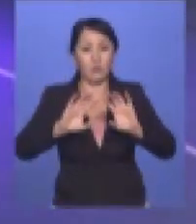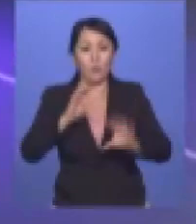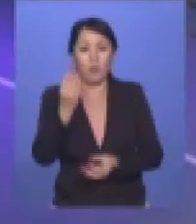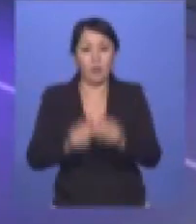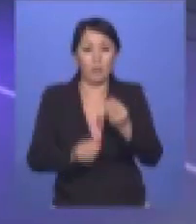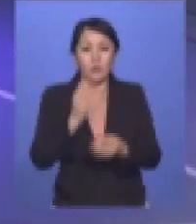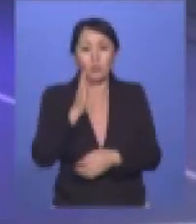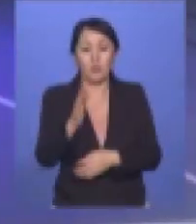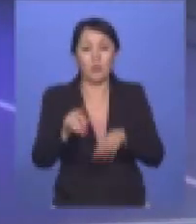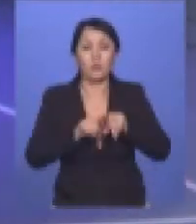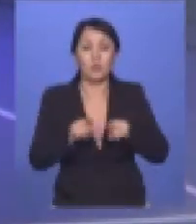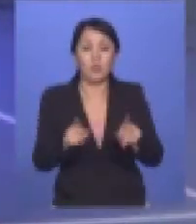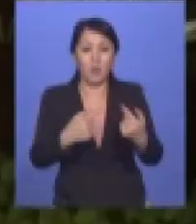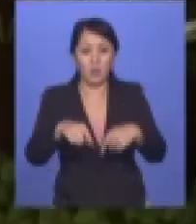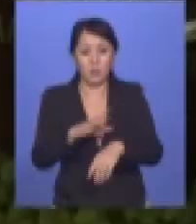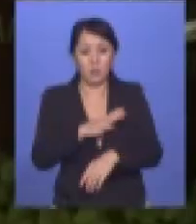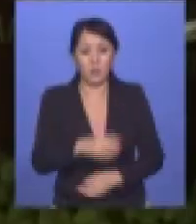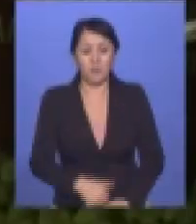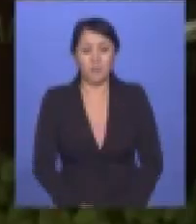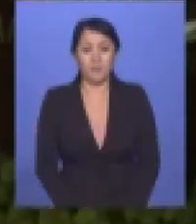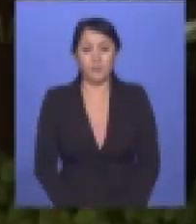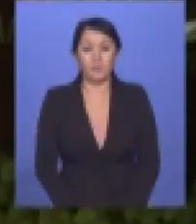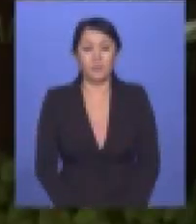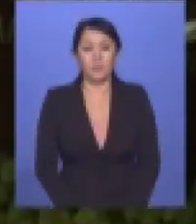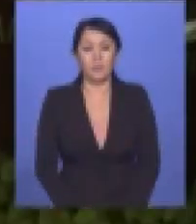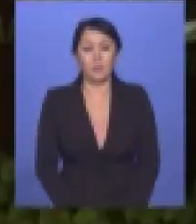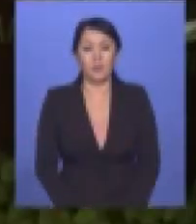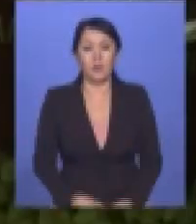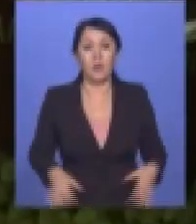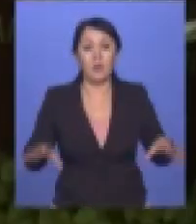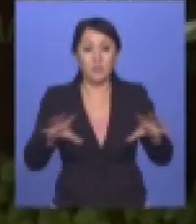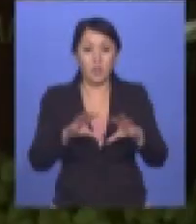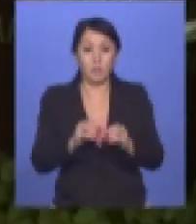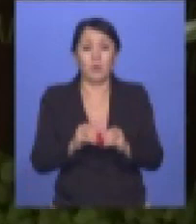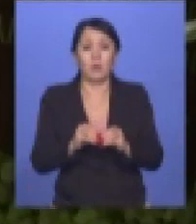форматында қайырымдылық іс-шарасын ұйымдастырды. Жалпы айтатын болсақ, әрине,